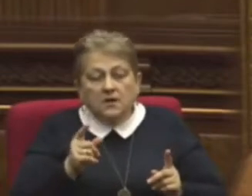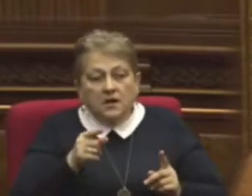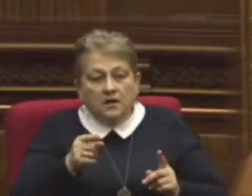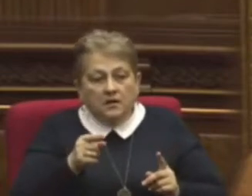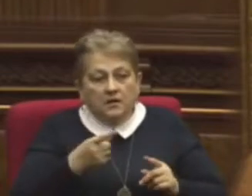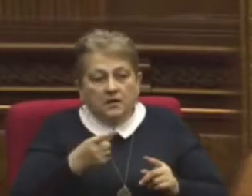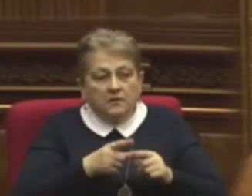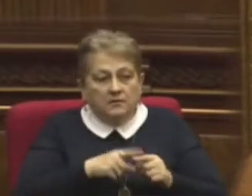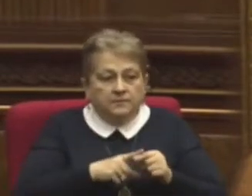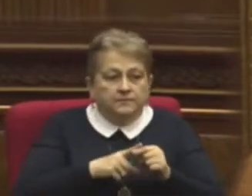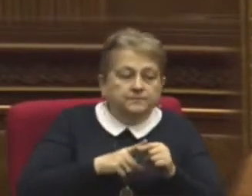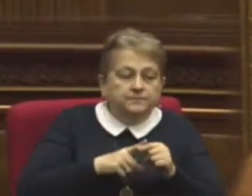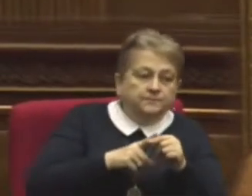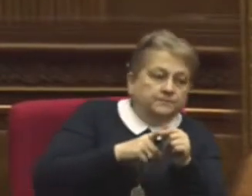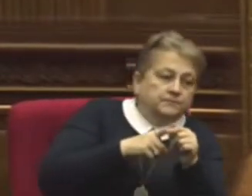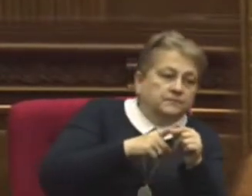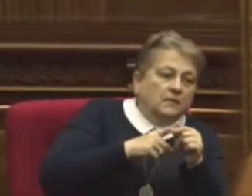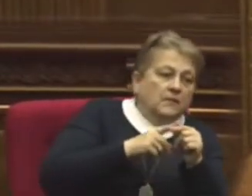այդ